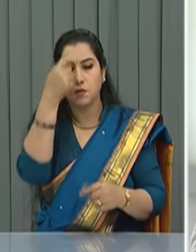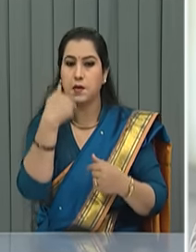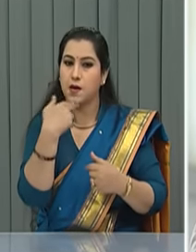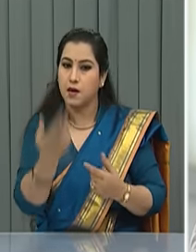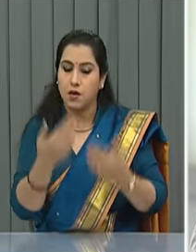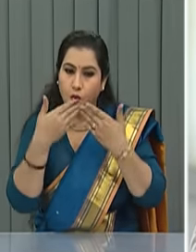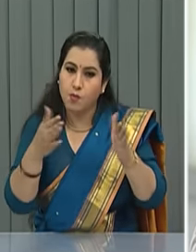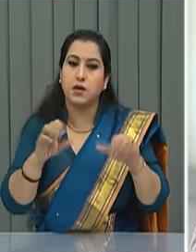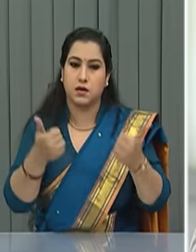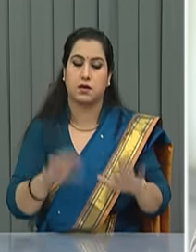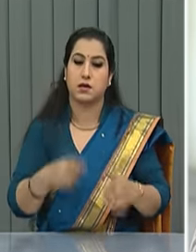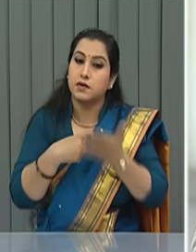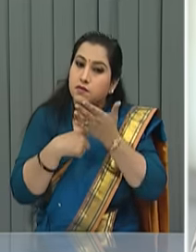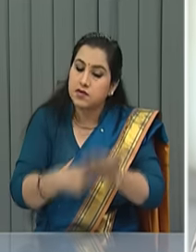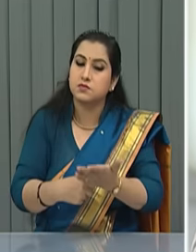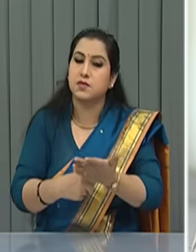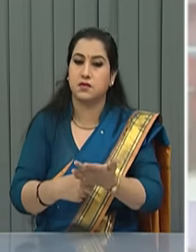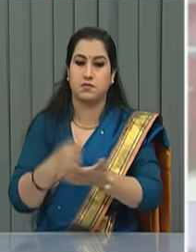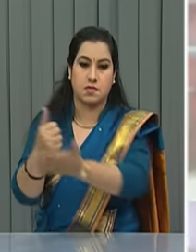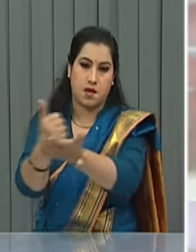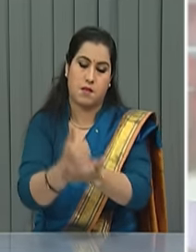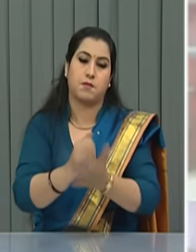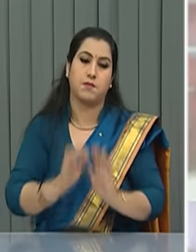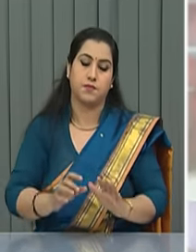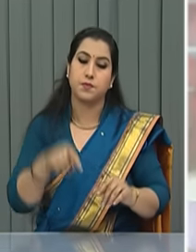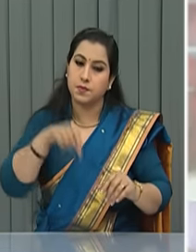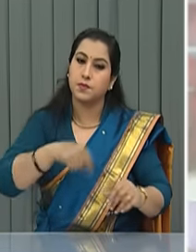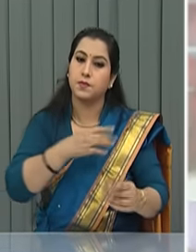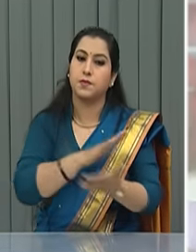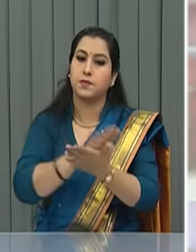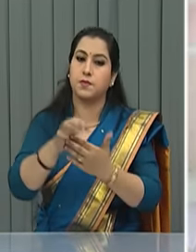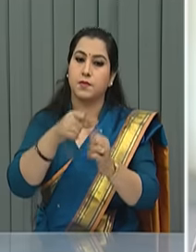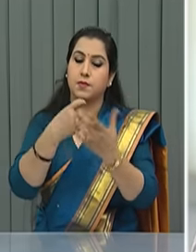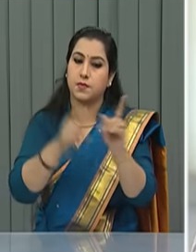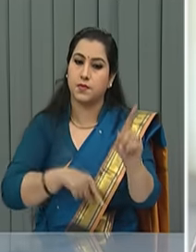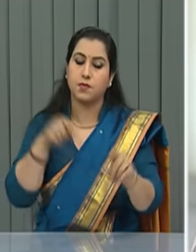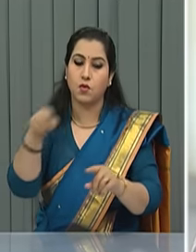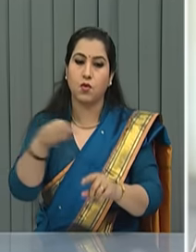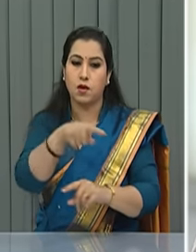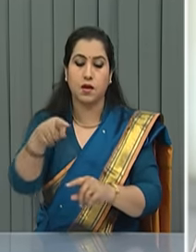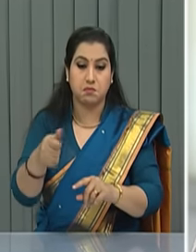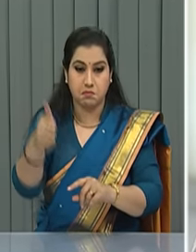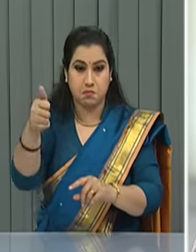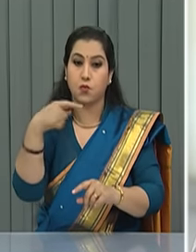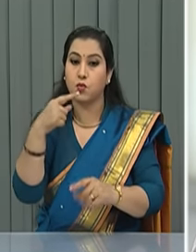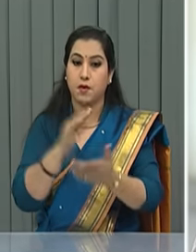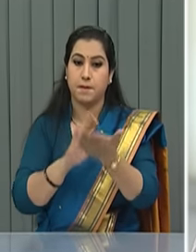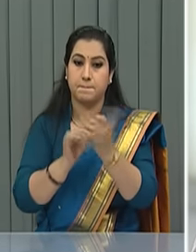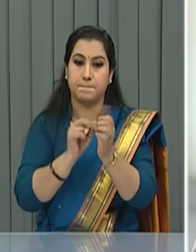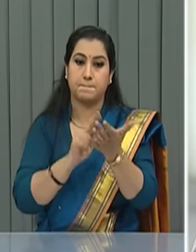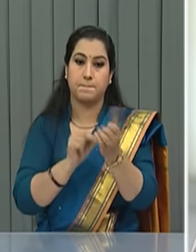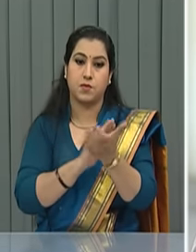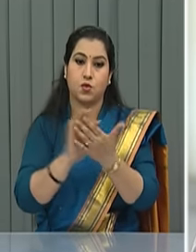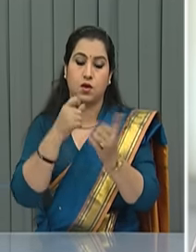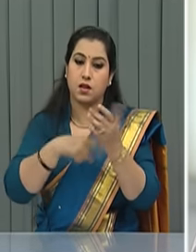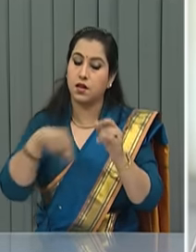हो, सम्मान से उनको मदद मिले, न्याय मिले, ऐसी व्यवस्था हरियाणा में मनोहर लाल जी की सरकार के नेतृत्व में